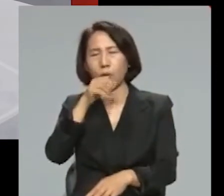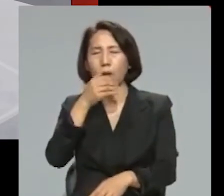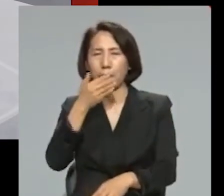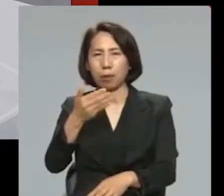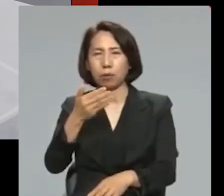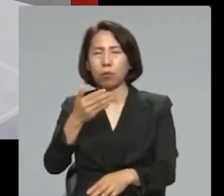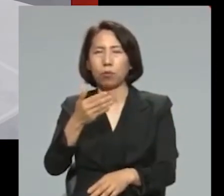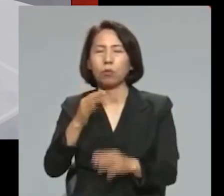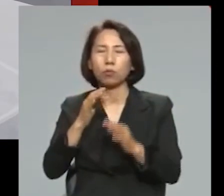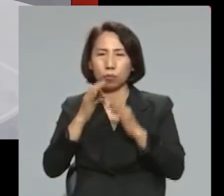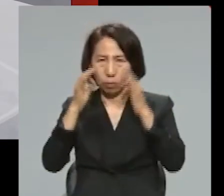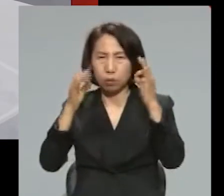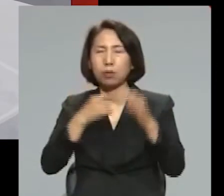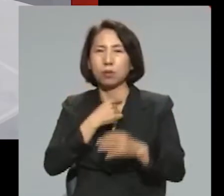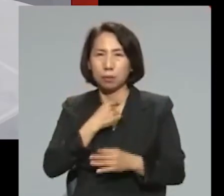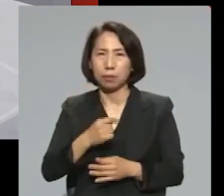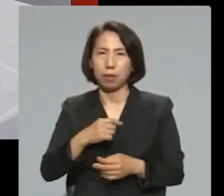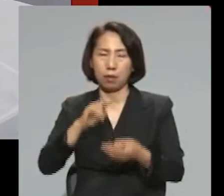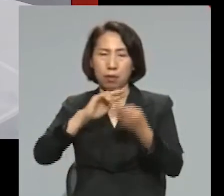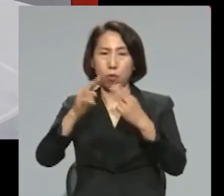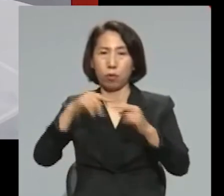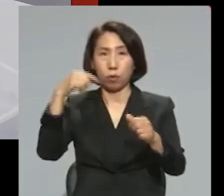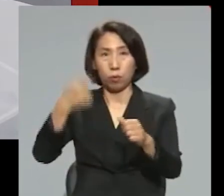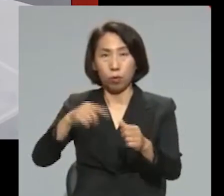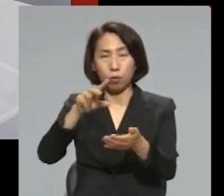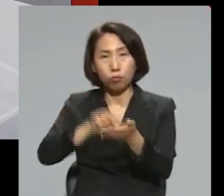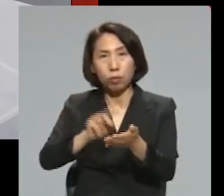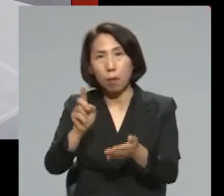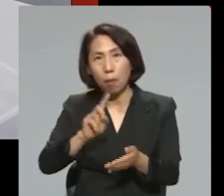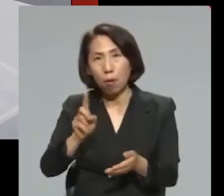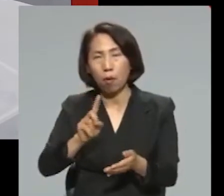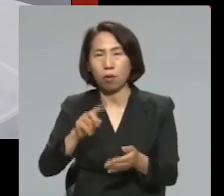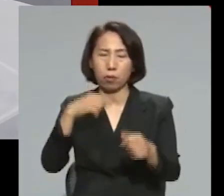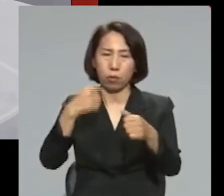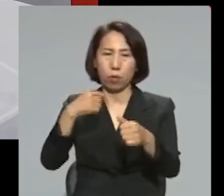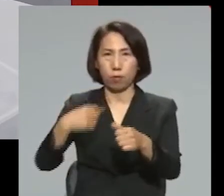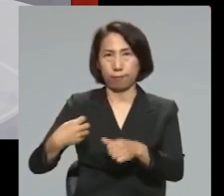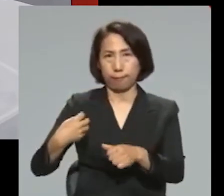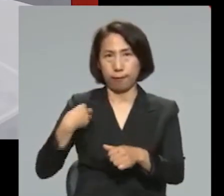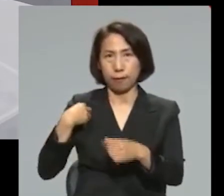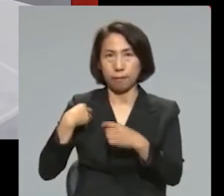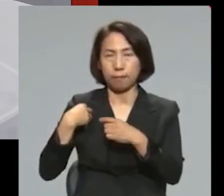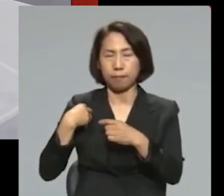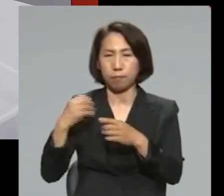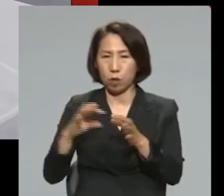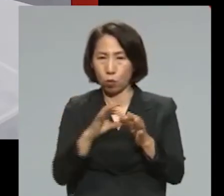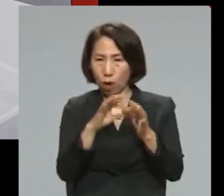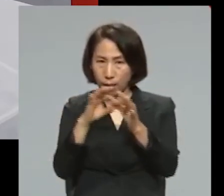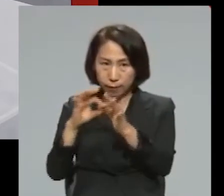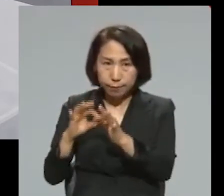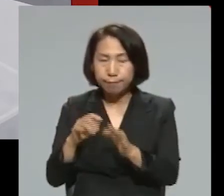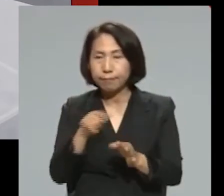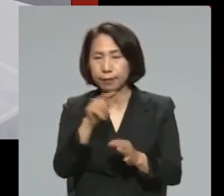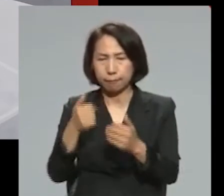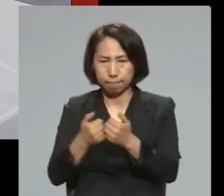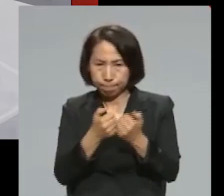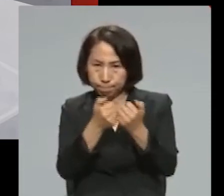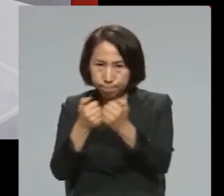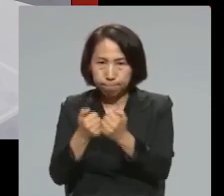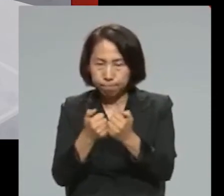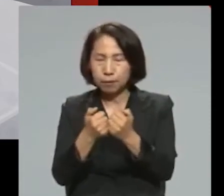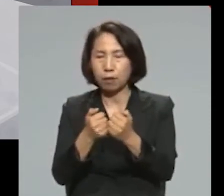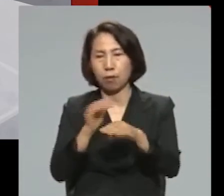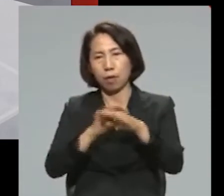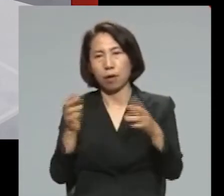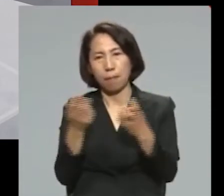재정비하겠습니다. 고령교육의 문제점이 무엇인지 교육을 책임지는 모든 관계자들이 다 함께 협의해서